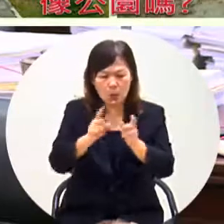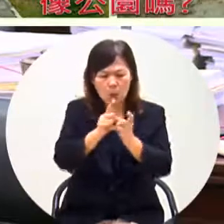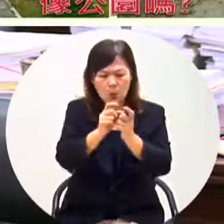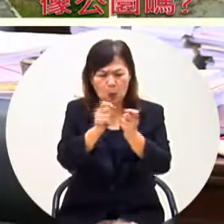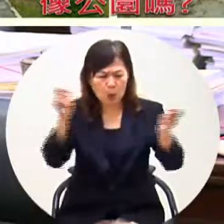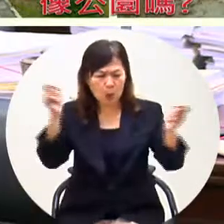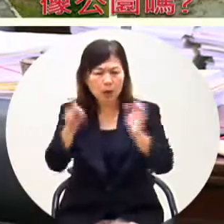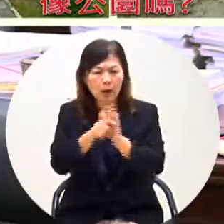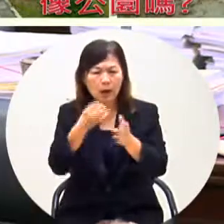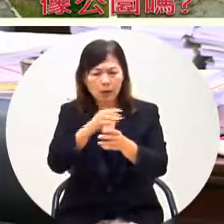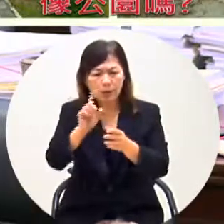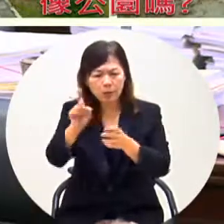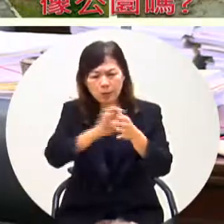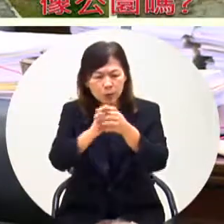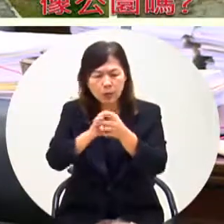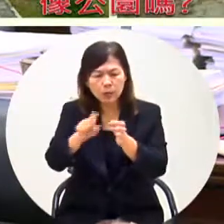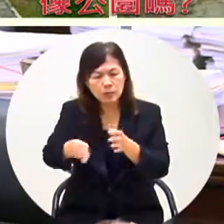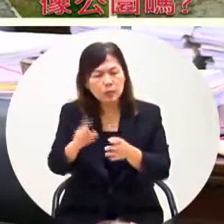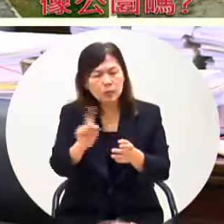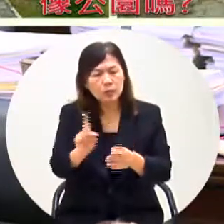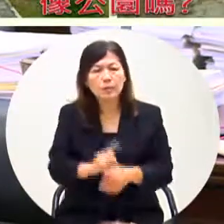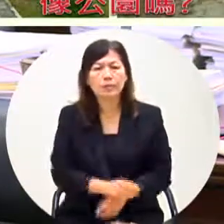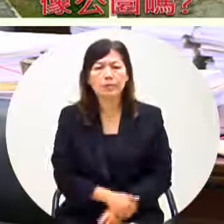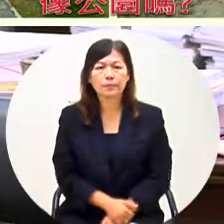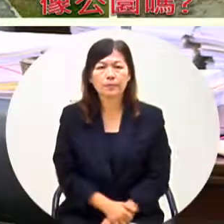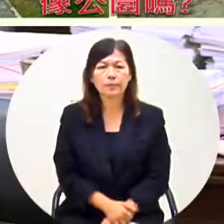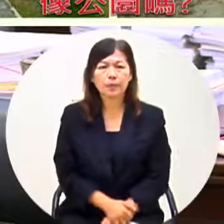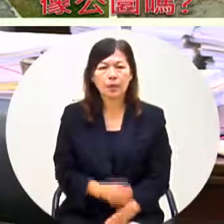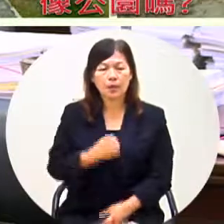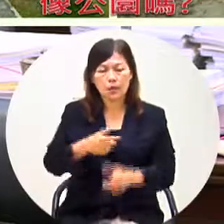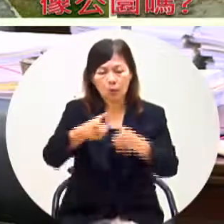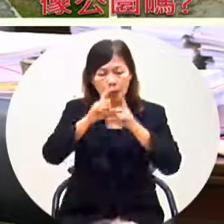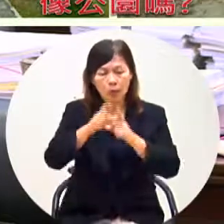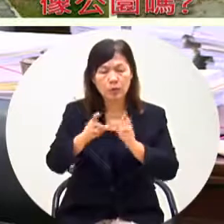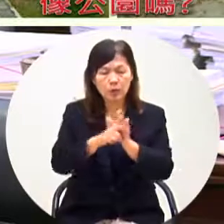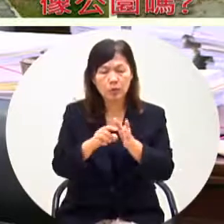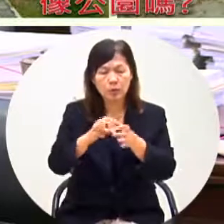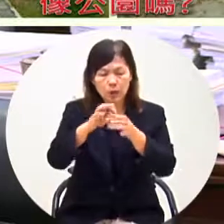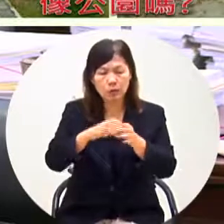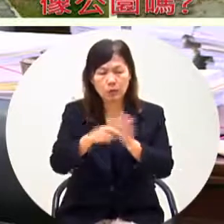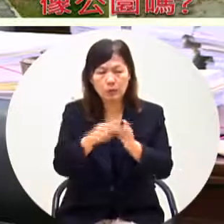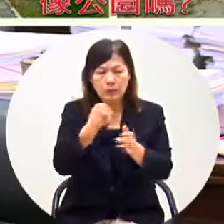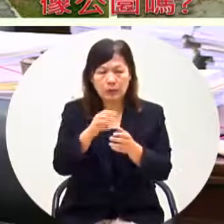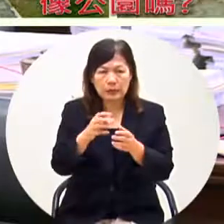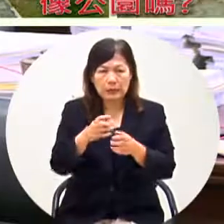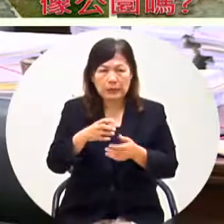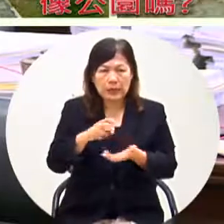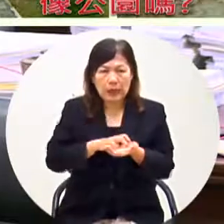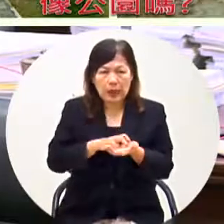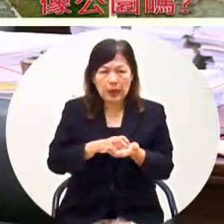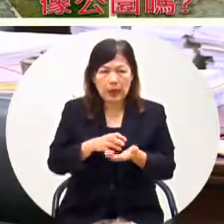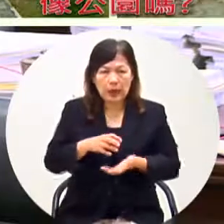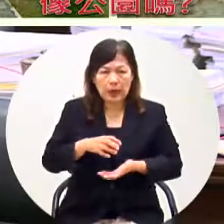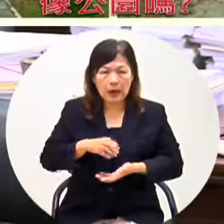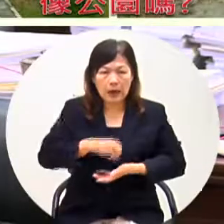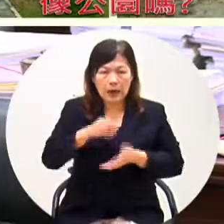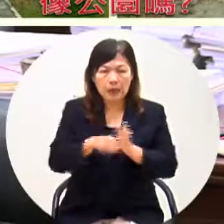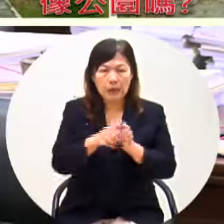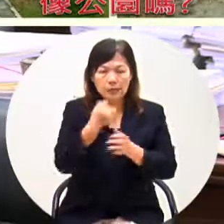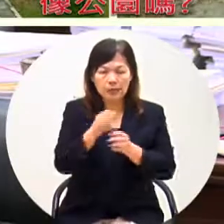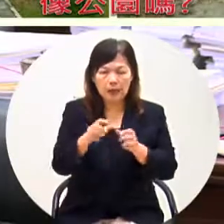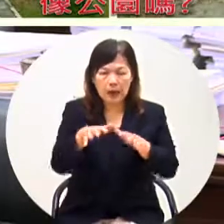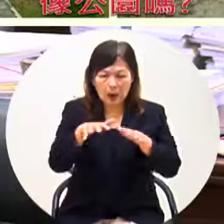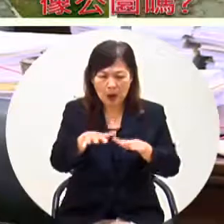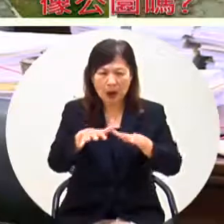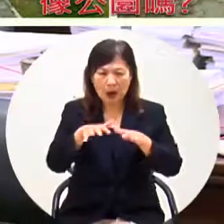呢？你跟我答复说，是因为怕产生，应该是错动的一个现象。